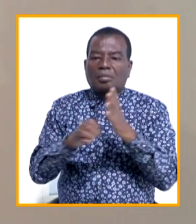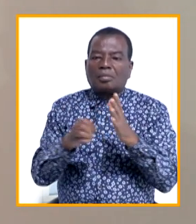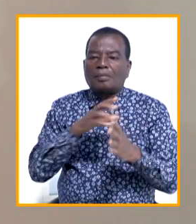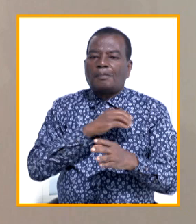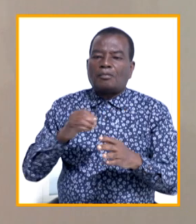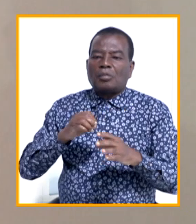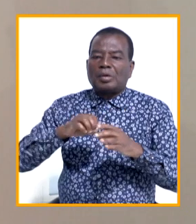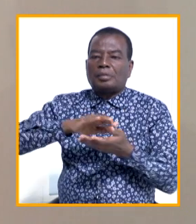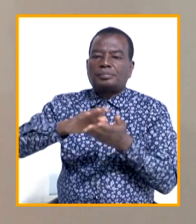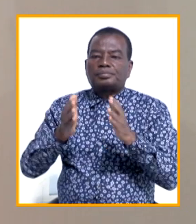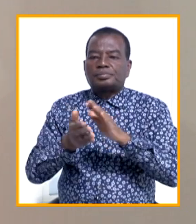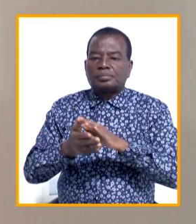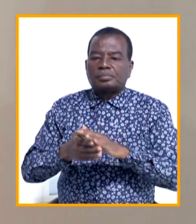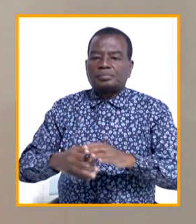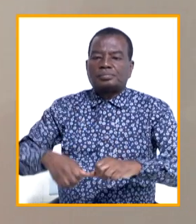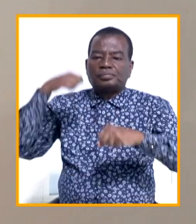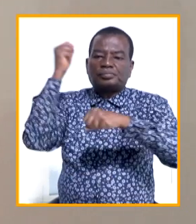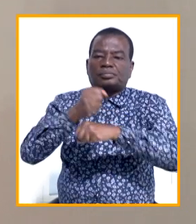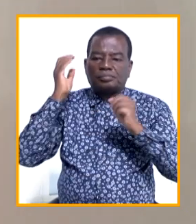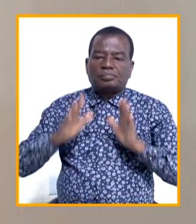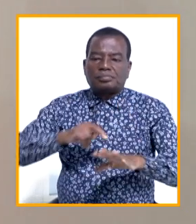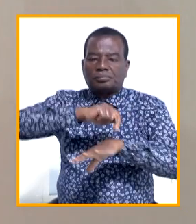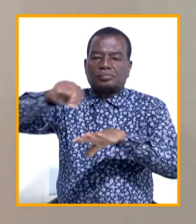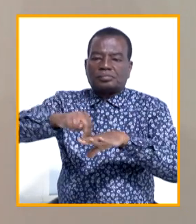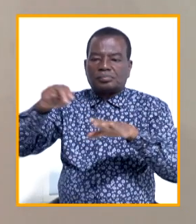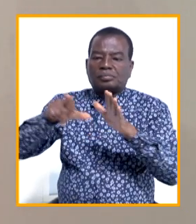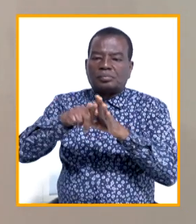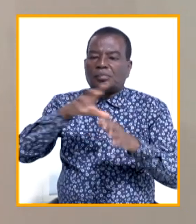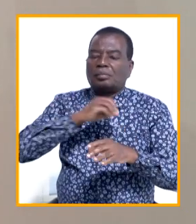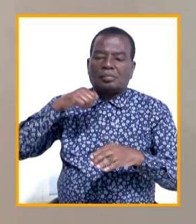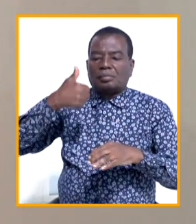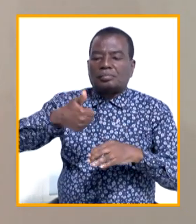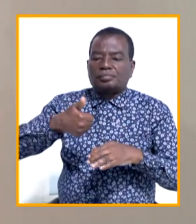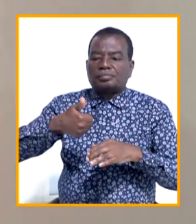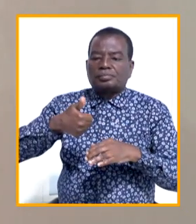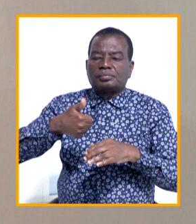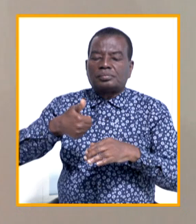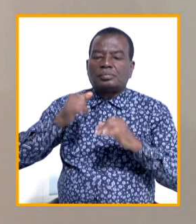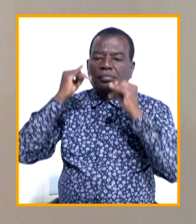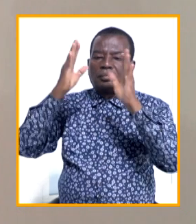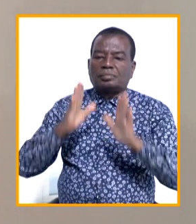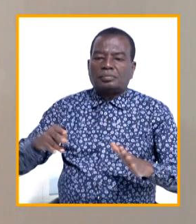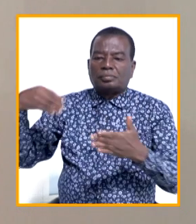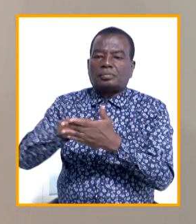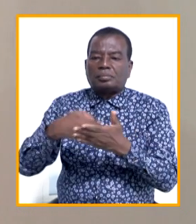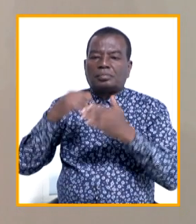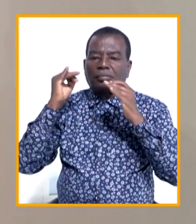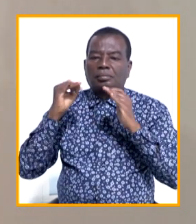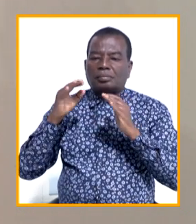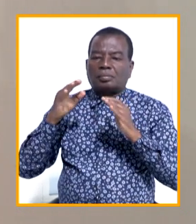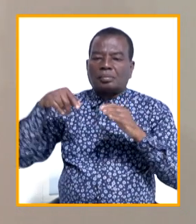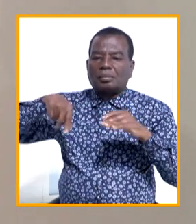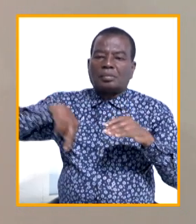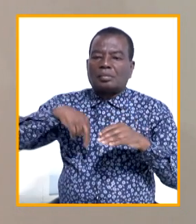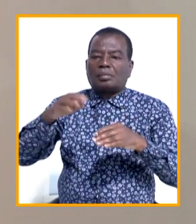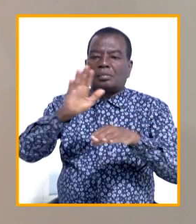en devenant le champions nationaux de demain les Ivoiriens nouveaux que